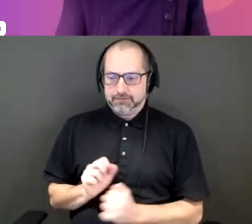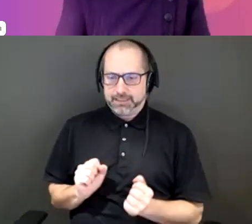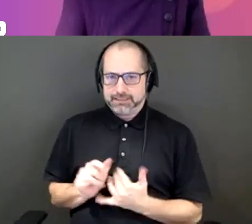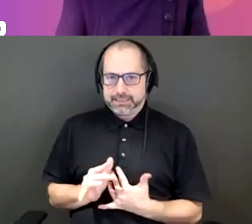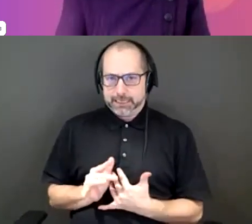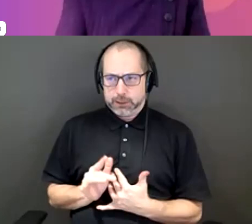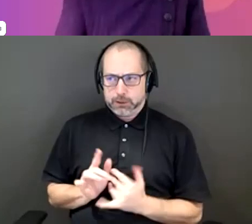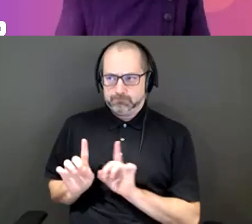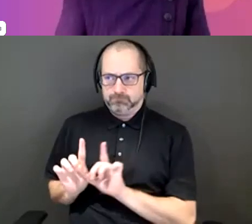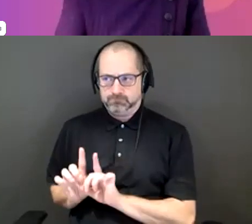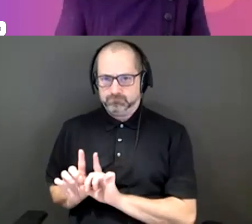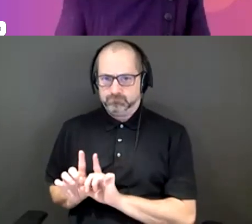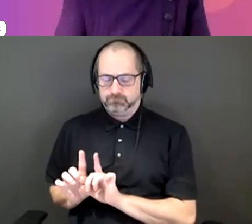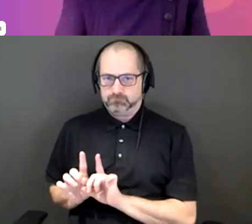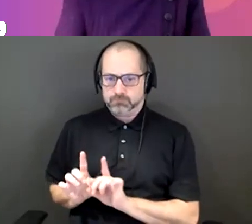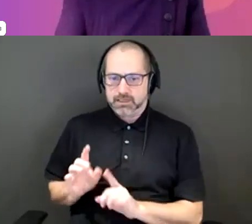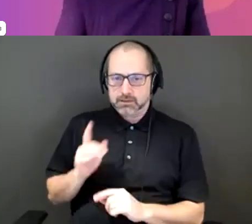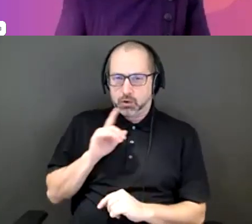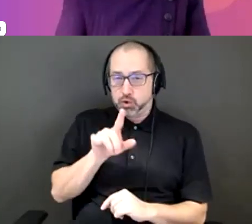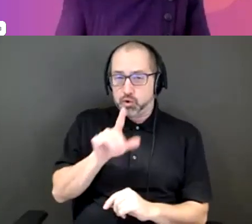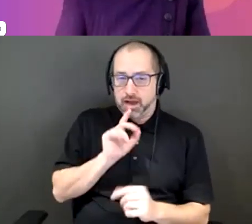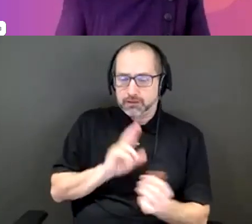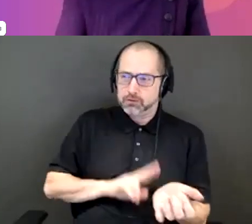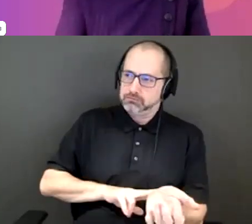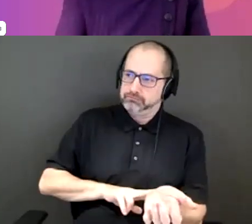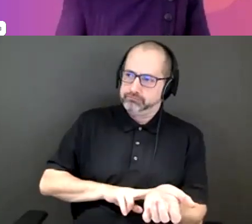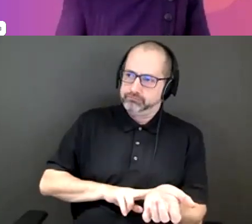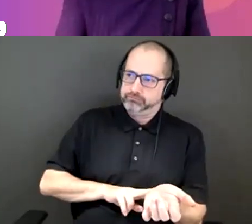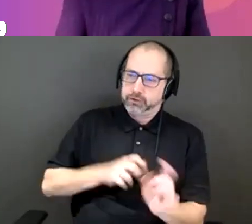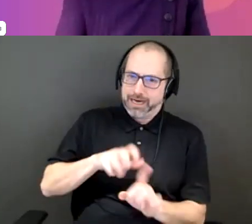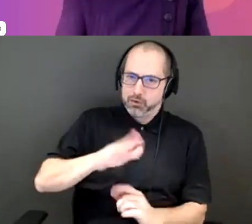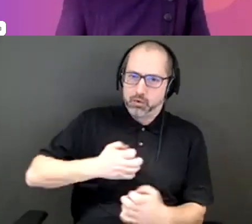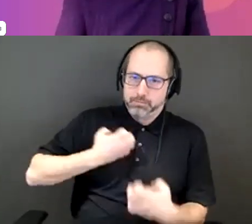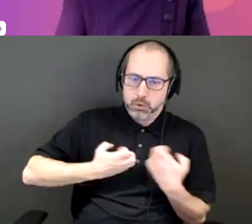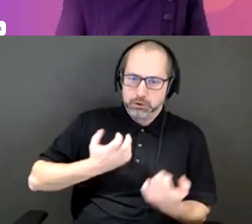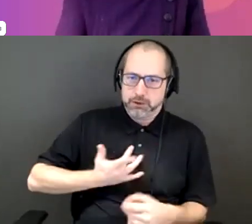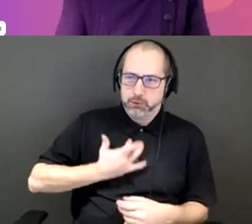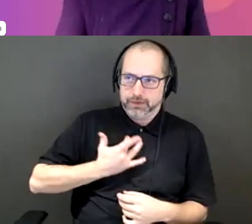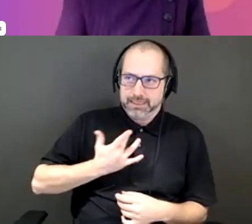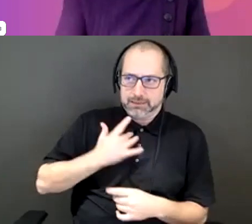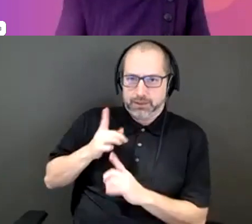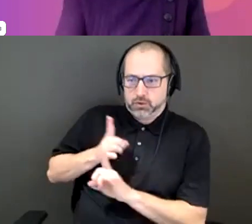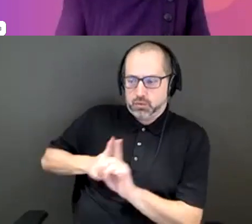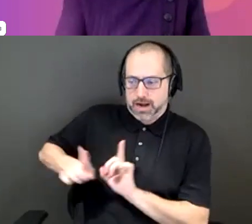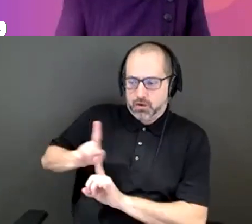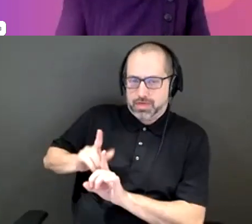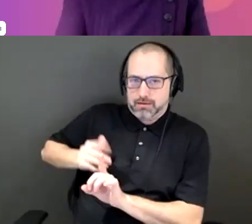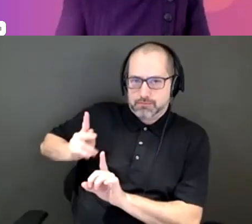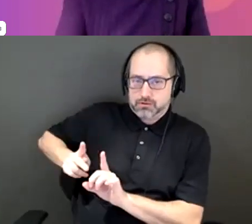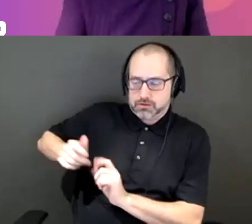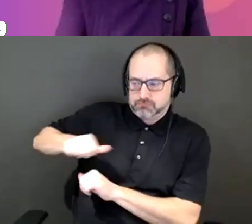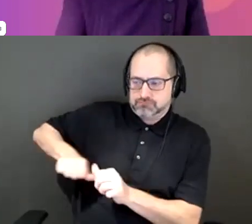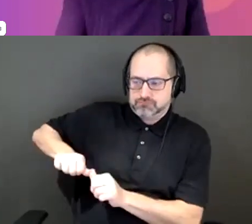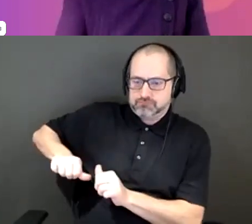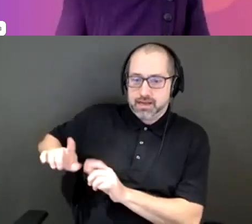apprécié et je me sentais toujours donc série alors de d'être capable de reconnaître